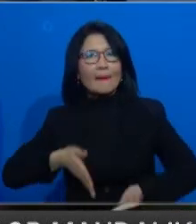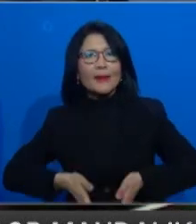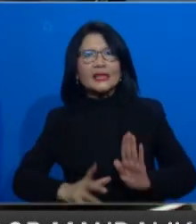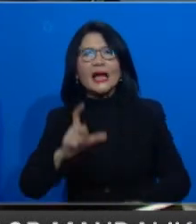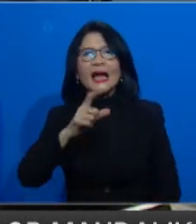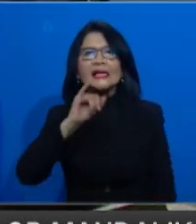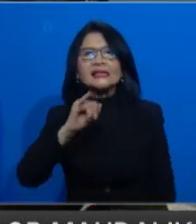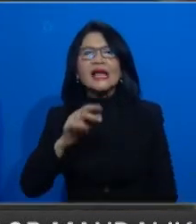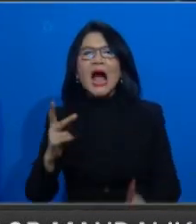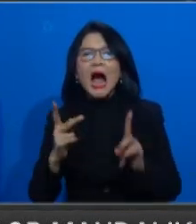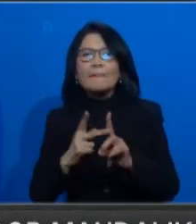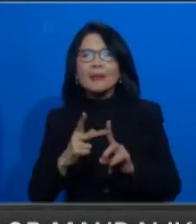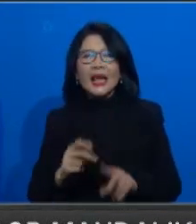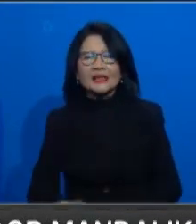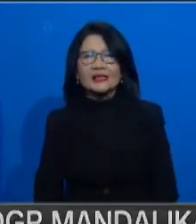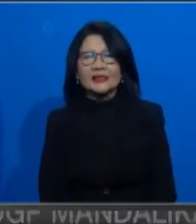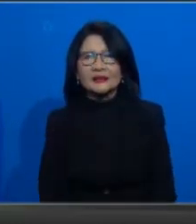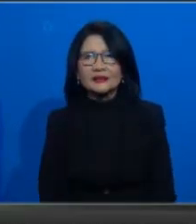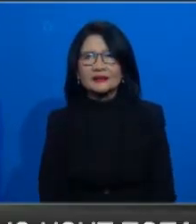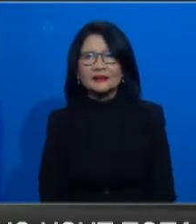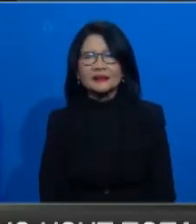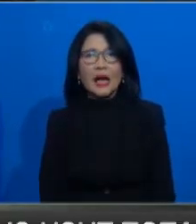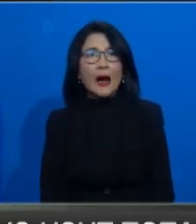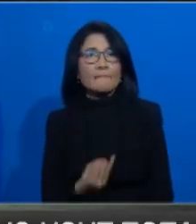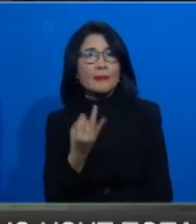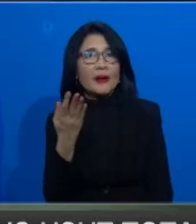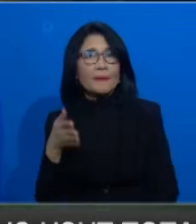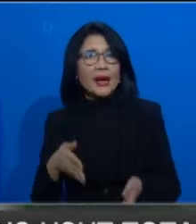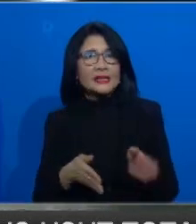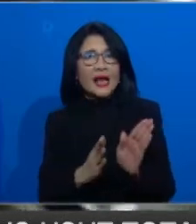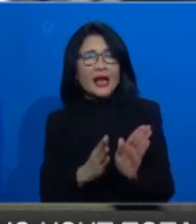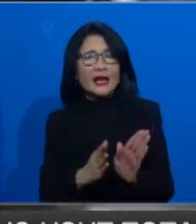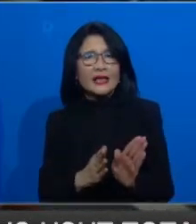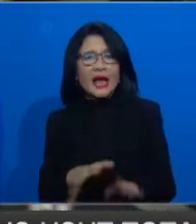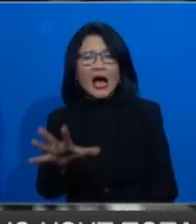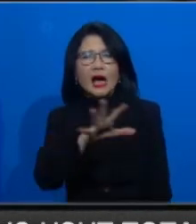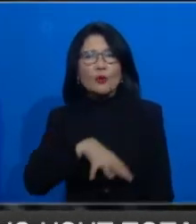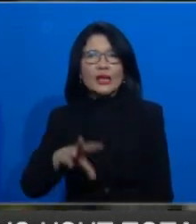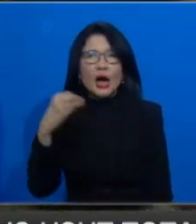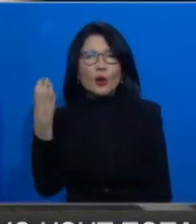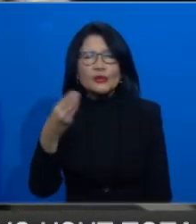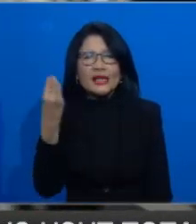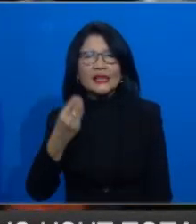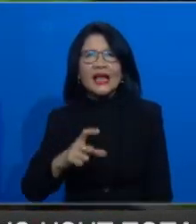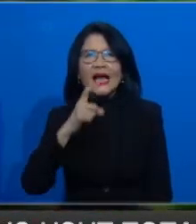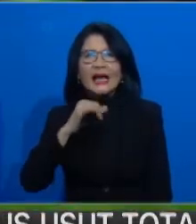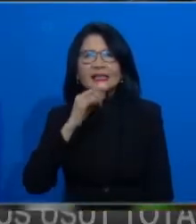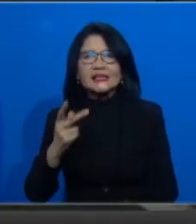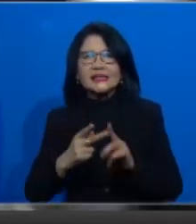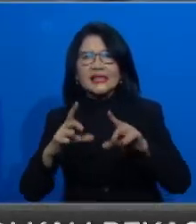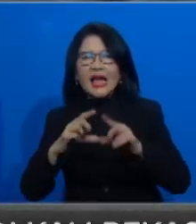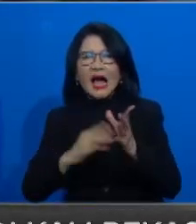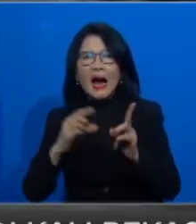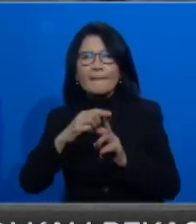Yang aslinya pemandian. Kita bahas beberapa di antaranya. Pertama adalah kawasan wisata belanja Cihampelas. Terdiri dari